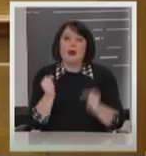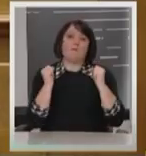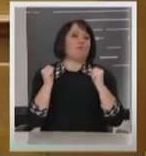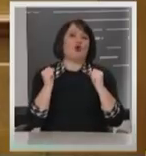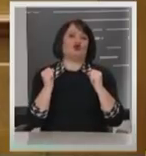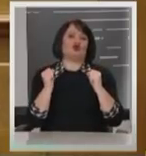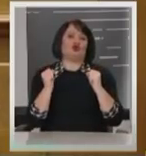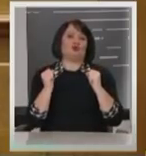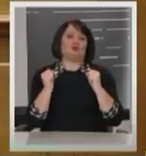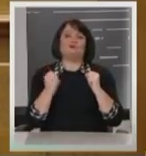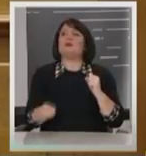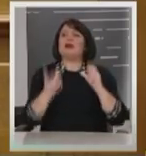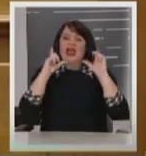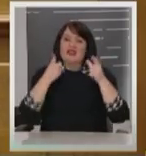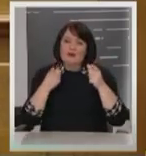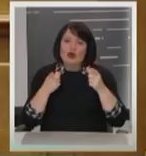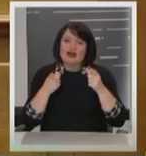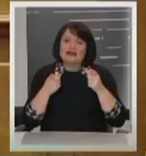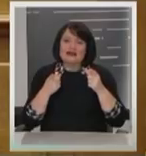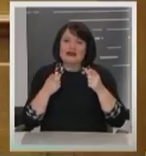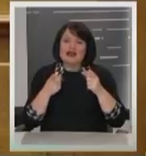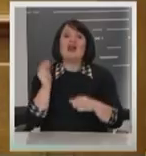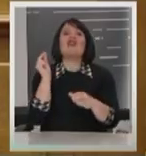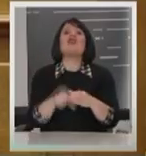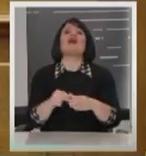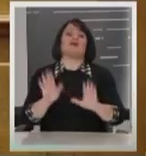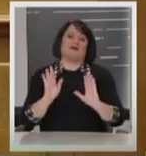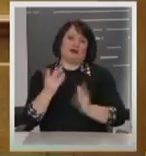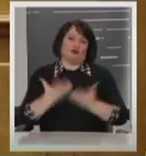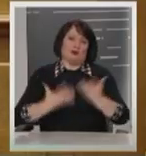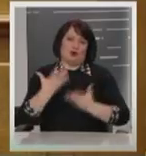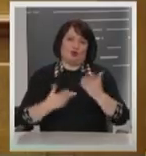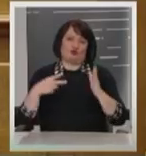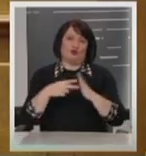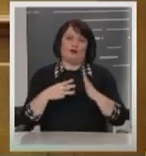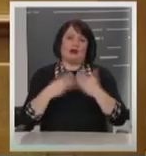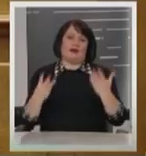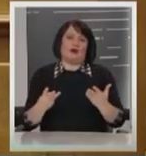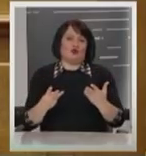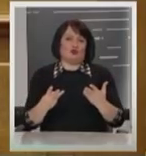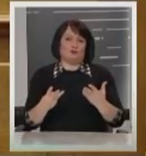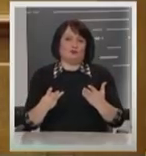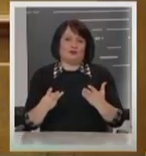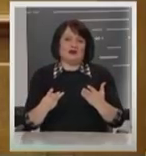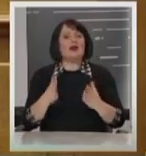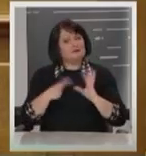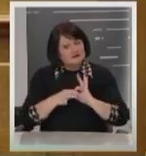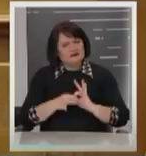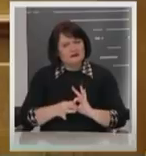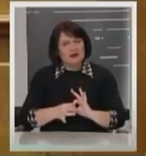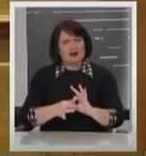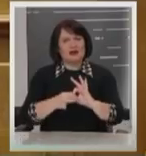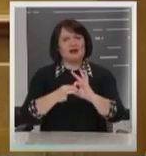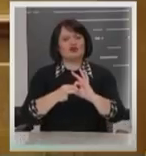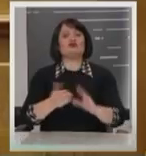αντέξετε. Η Νέα Δημοκρατία λοιπόν καταψηφίζει το προϋπολογισμό του 2018 και συνεχίζει